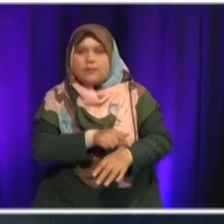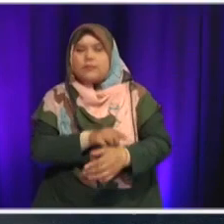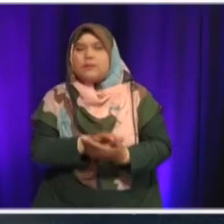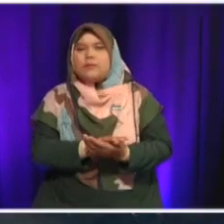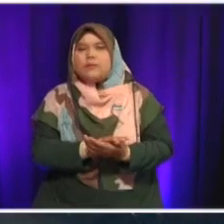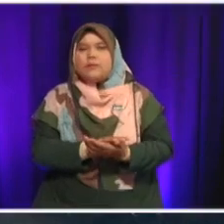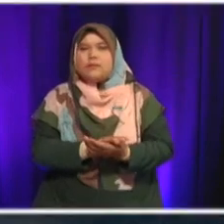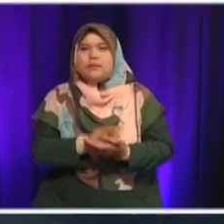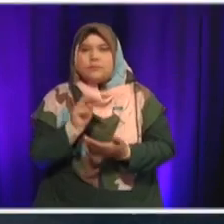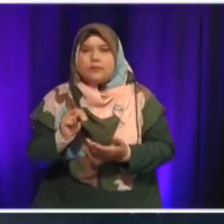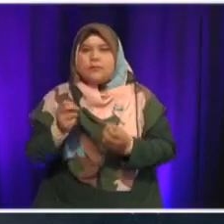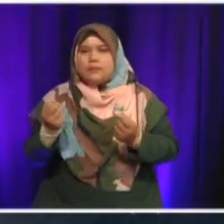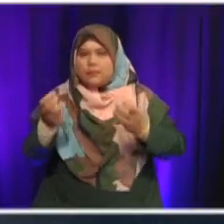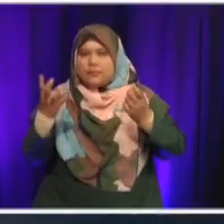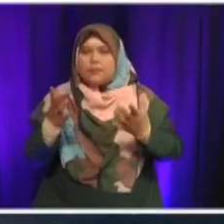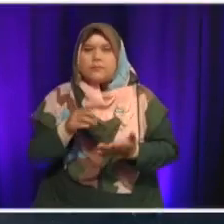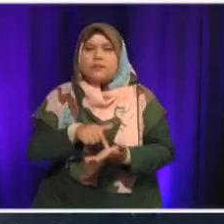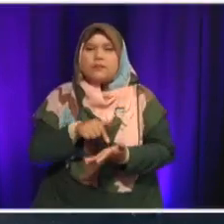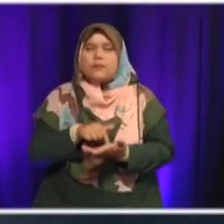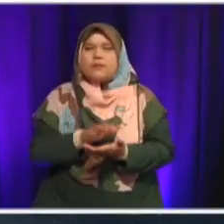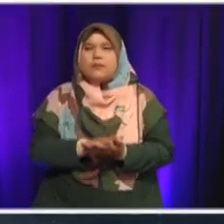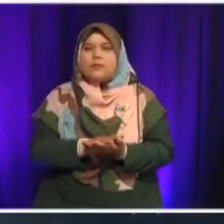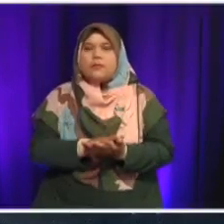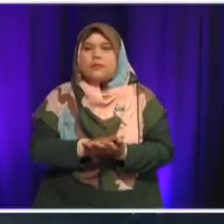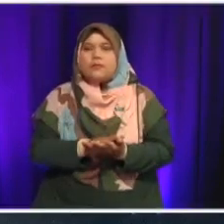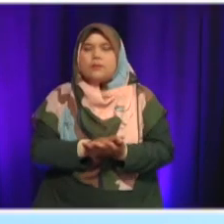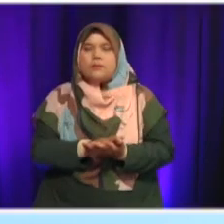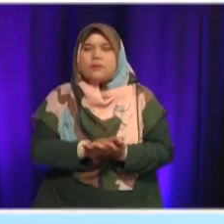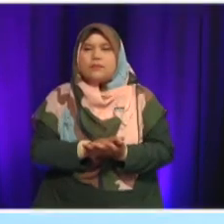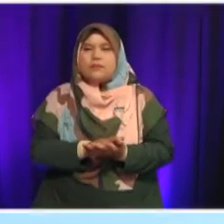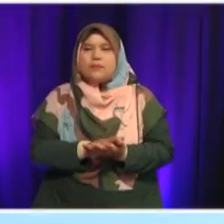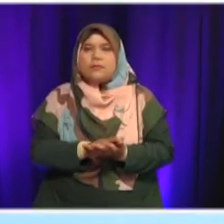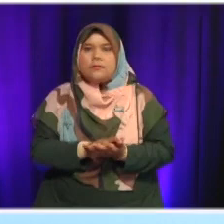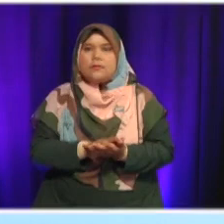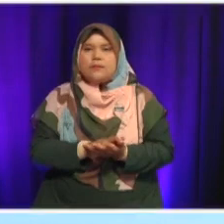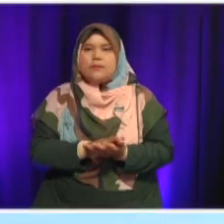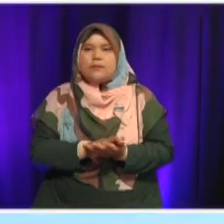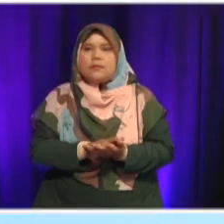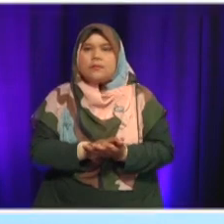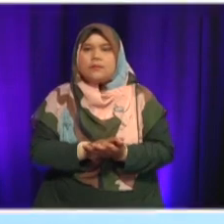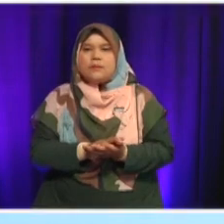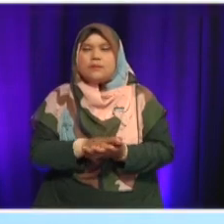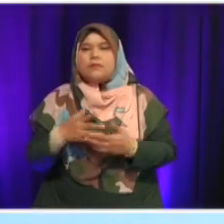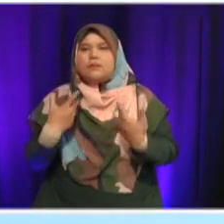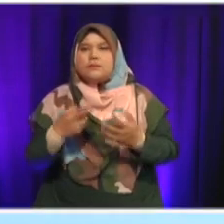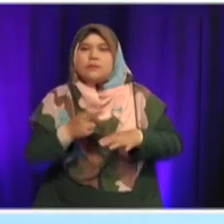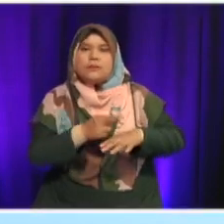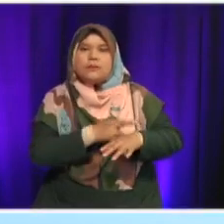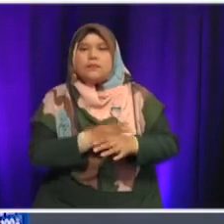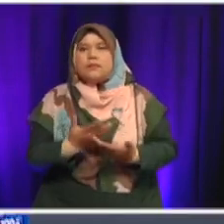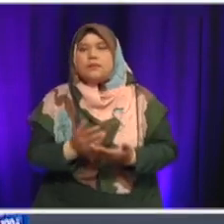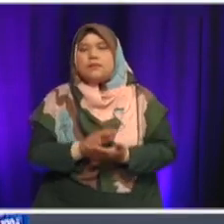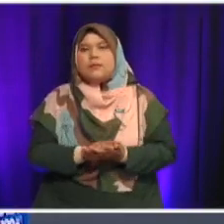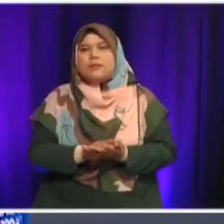banyak pokoknya cara untuk kita membuat coklat acuan ini jadi Mungkin cukup berisi cerita Oke Baik